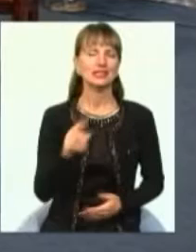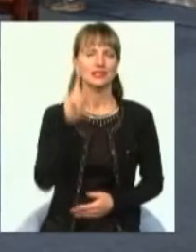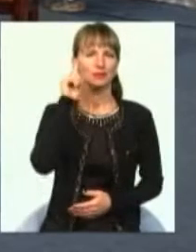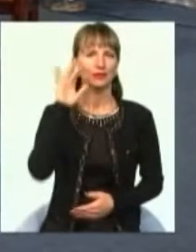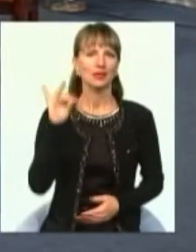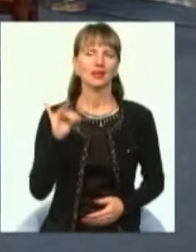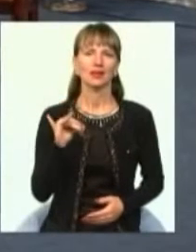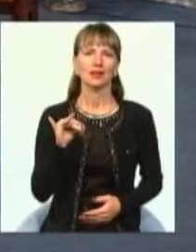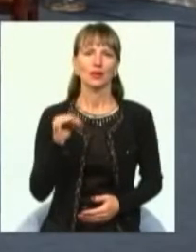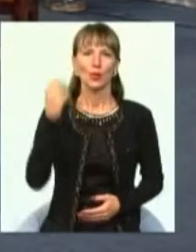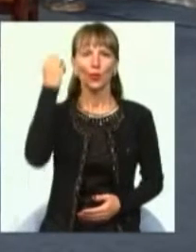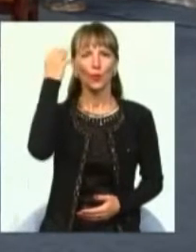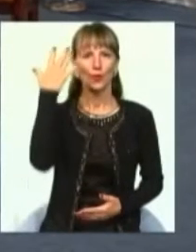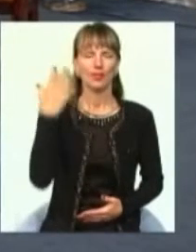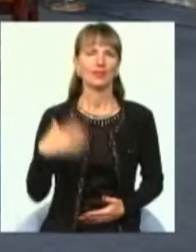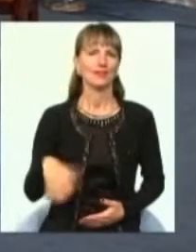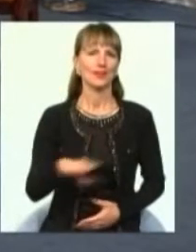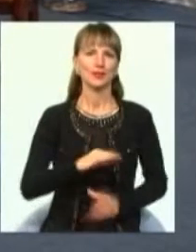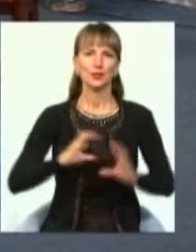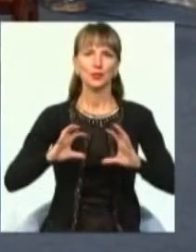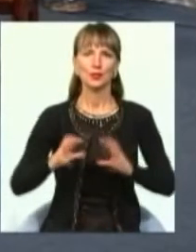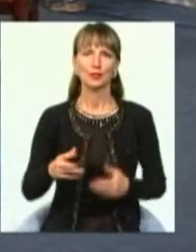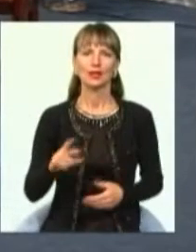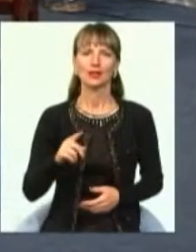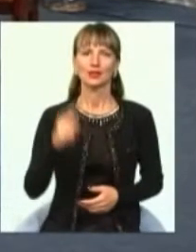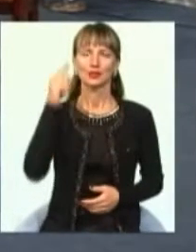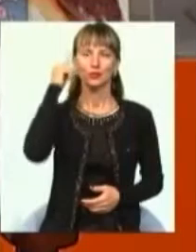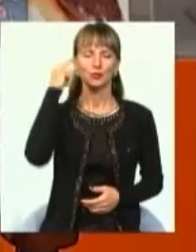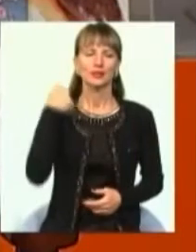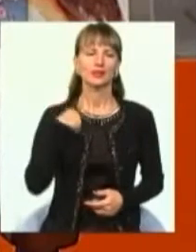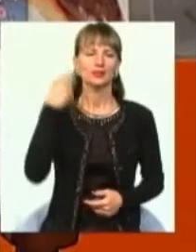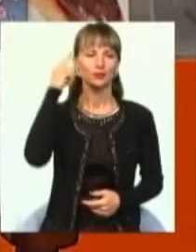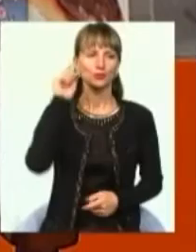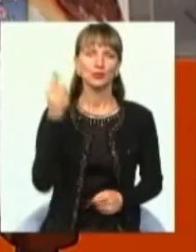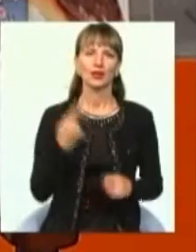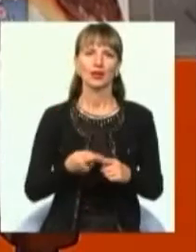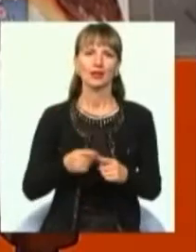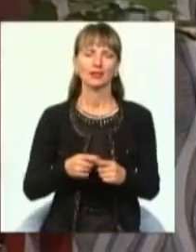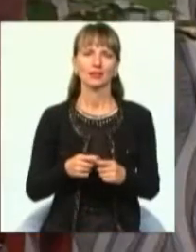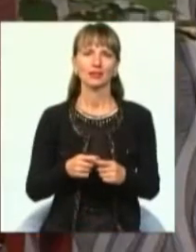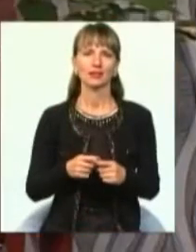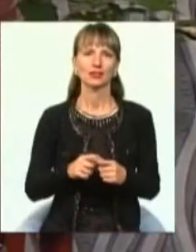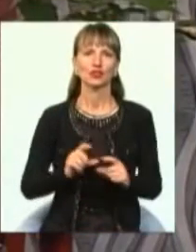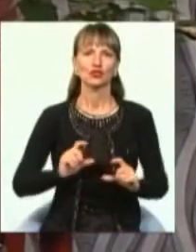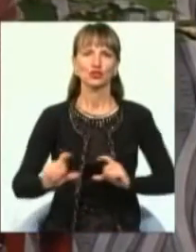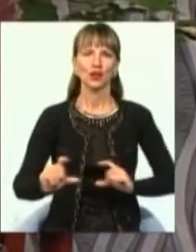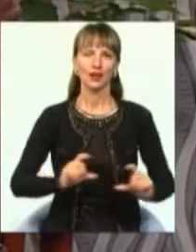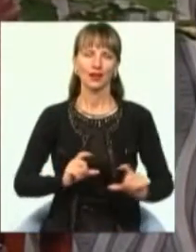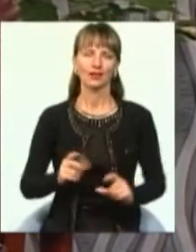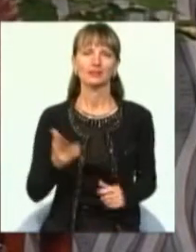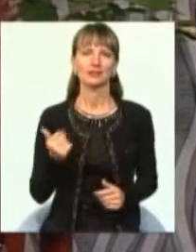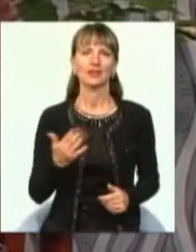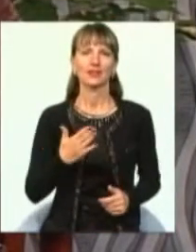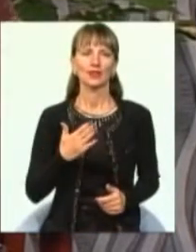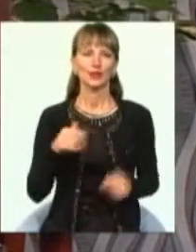та найінтелектуальніших у всьому світі? Як ти гадаєш? Я гадаю, що це шахи. Абсолютно вірно. Недарма у